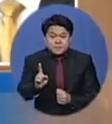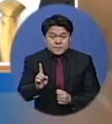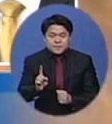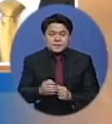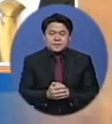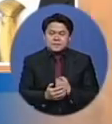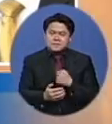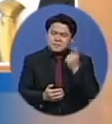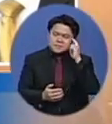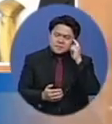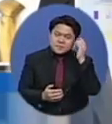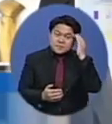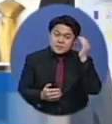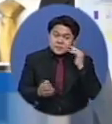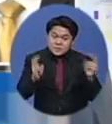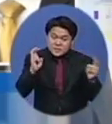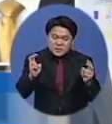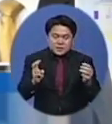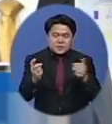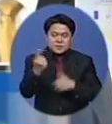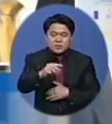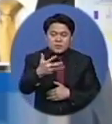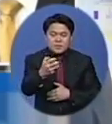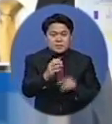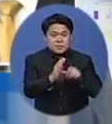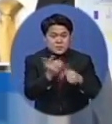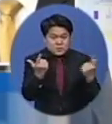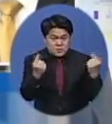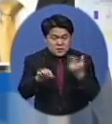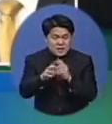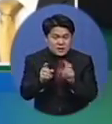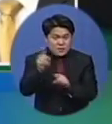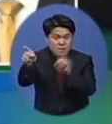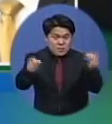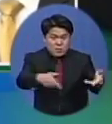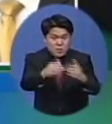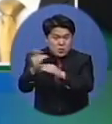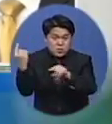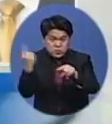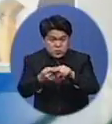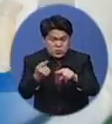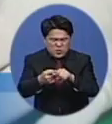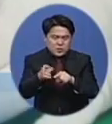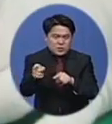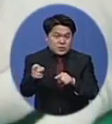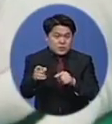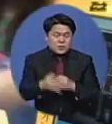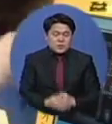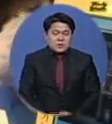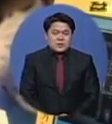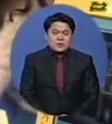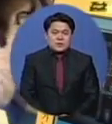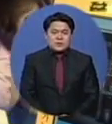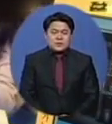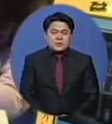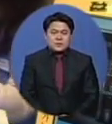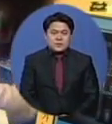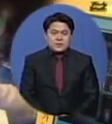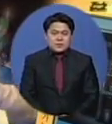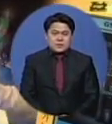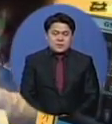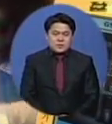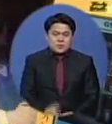제가 보기에는 우리나라 기업들이 80년대 후반에 해외 탈출, 러시아 같은 현상이 발생을 하면서